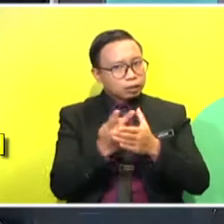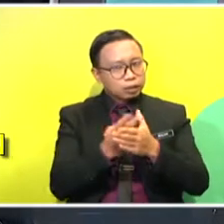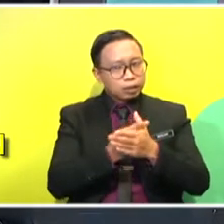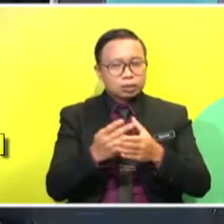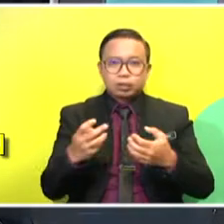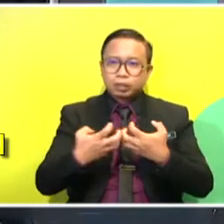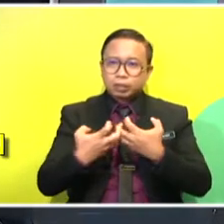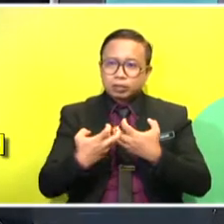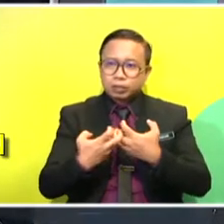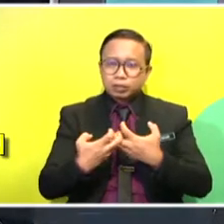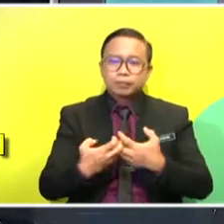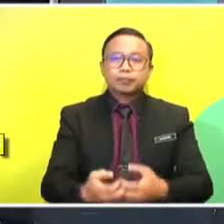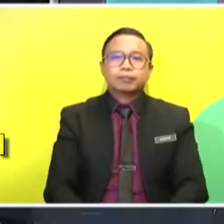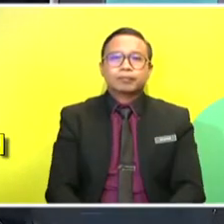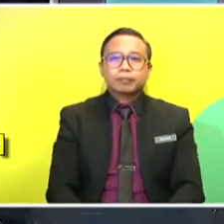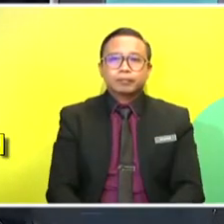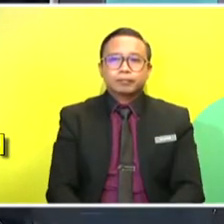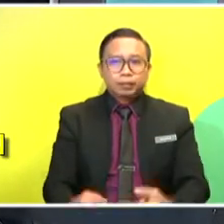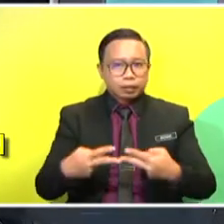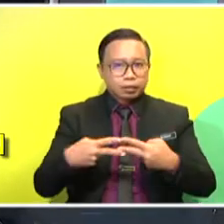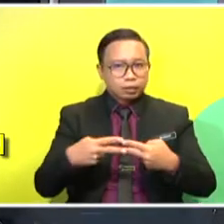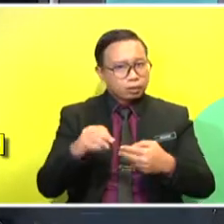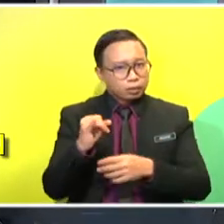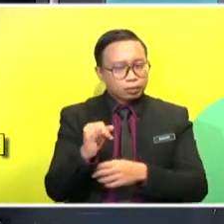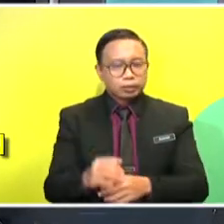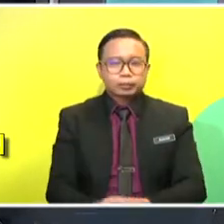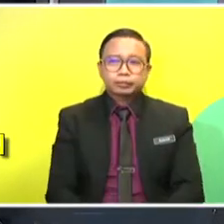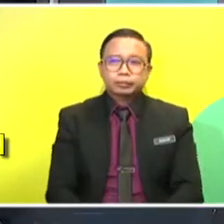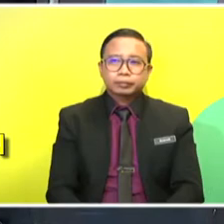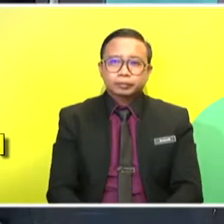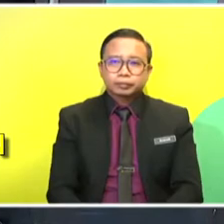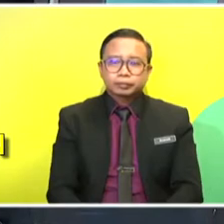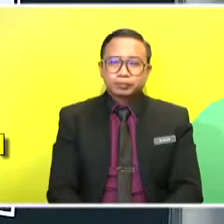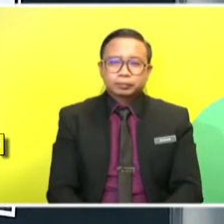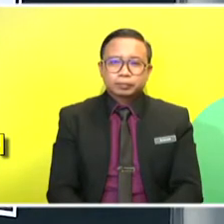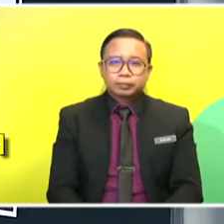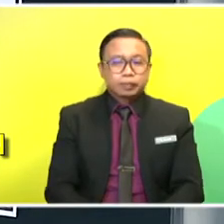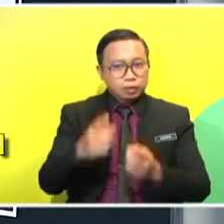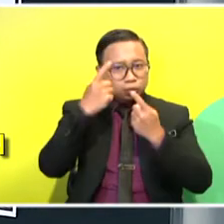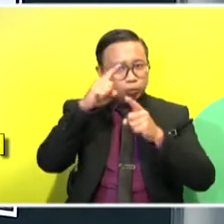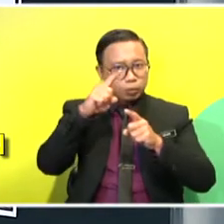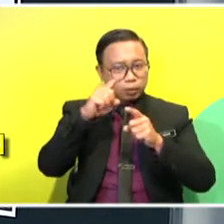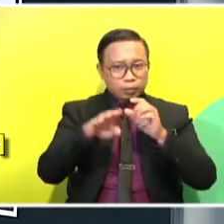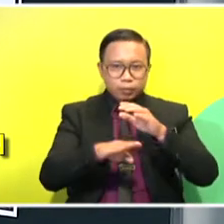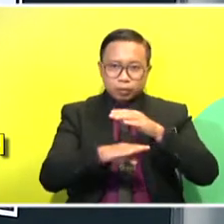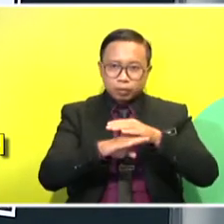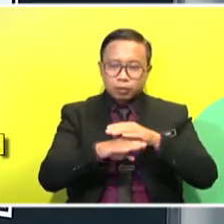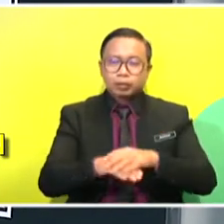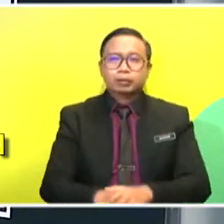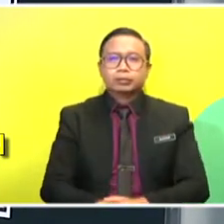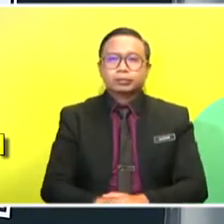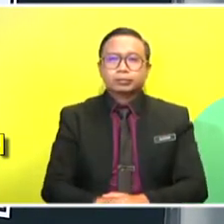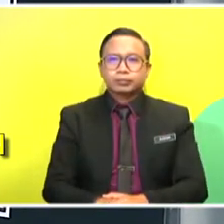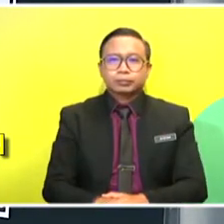elektrik. Baik, jom. Saya nak padankan. Jawapannya di bawah sekali. Tarik, kita buka klipnya, tekan